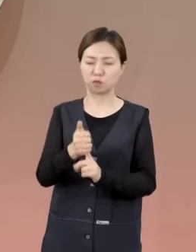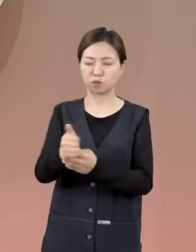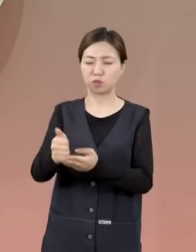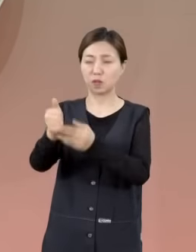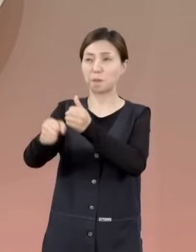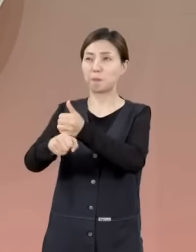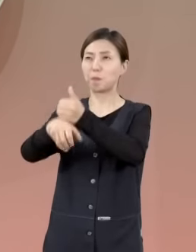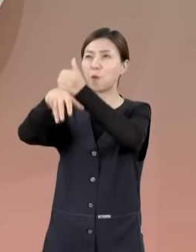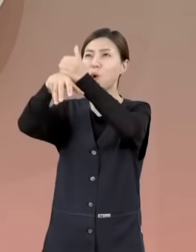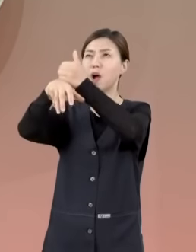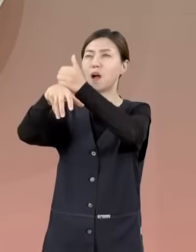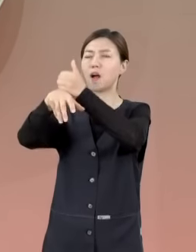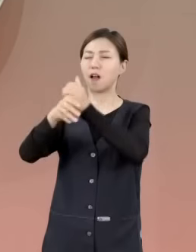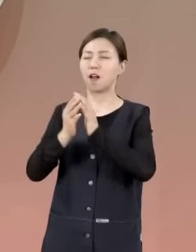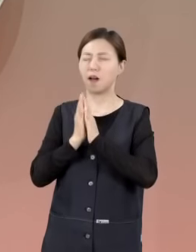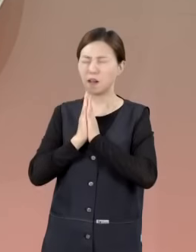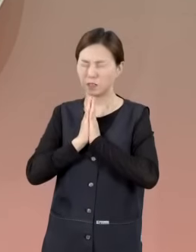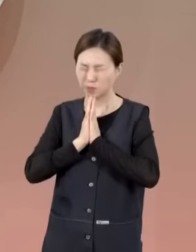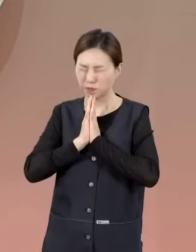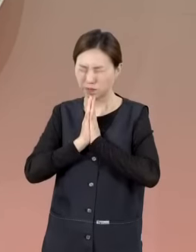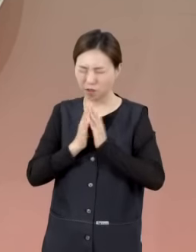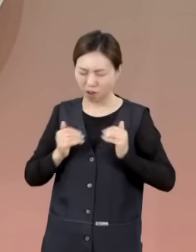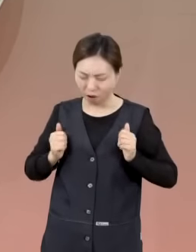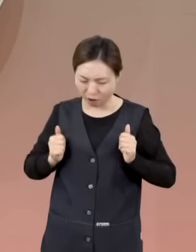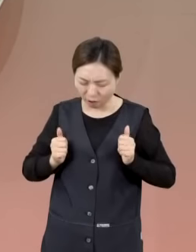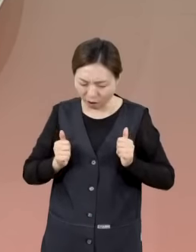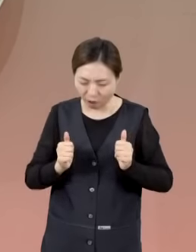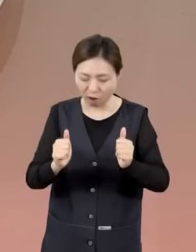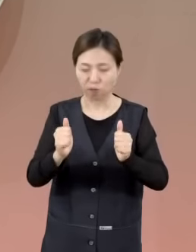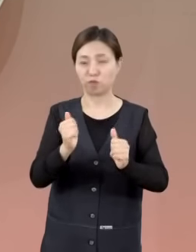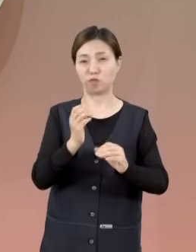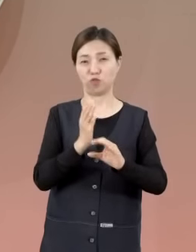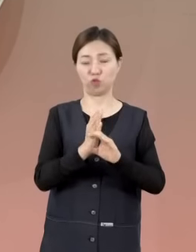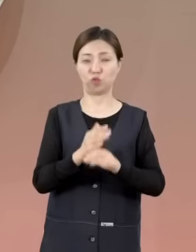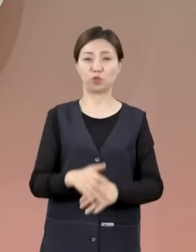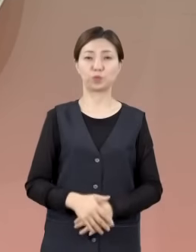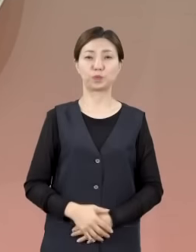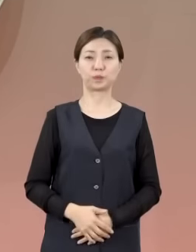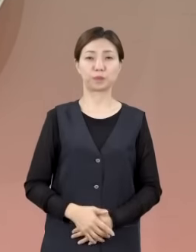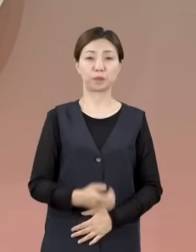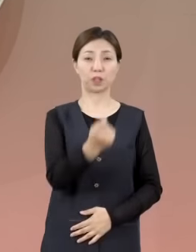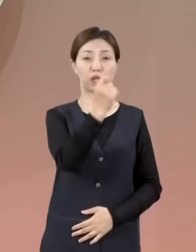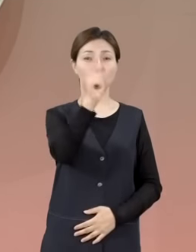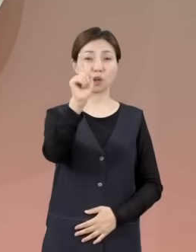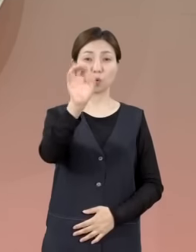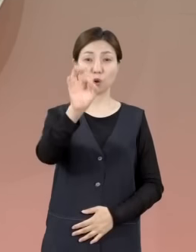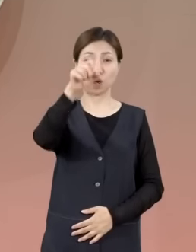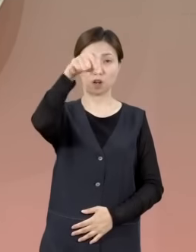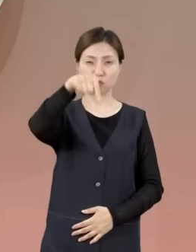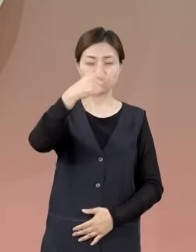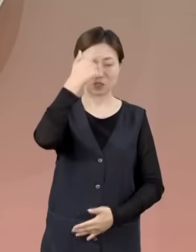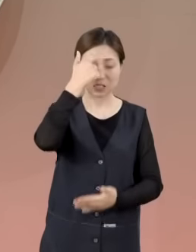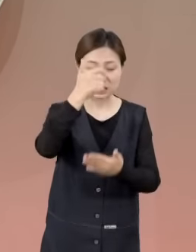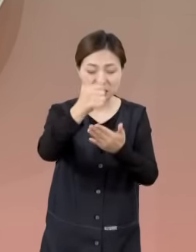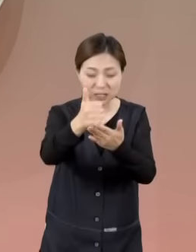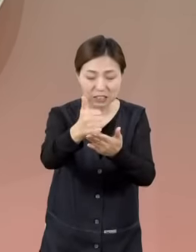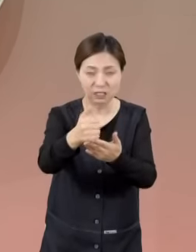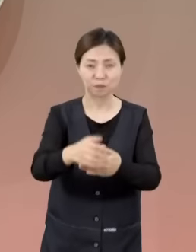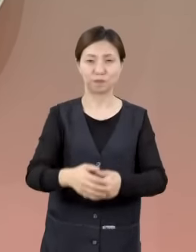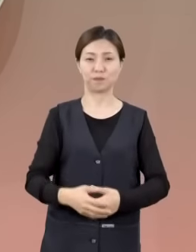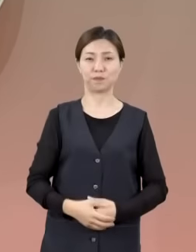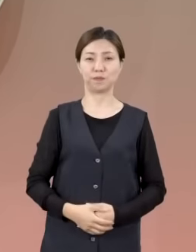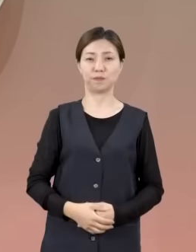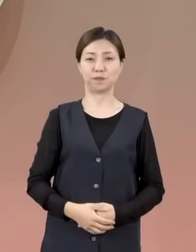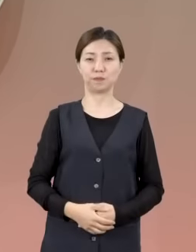향한 신심을 돈독케 하고 계십니다 광우스님